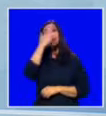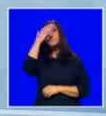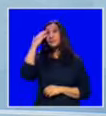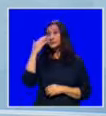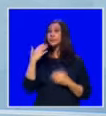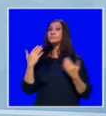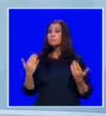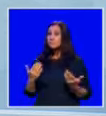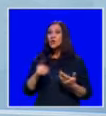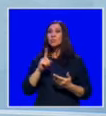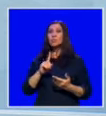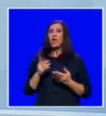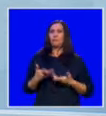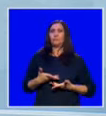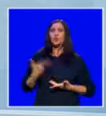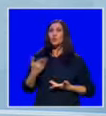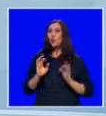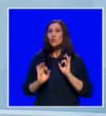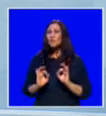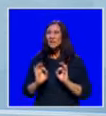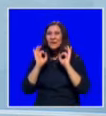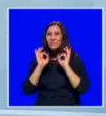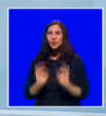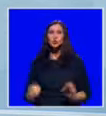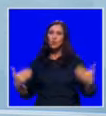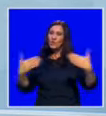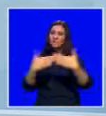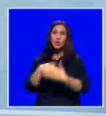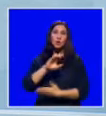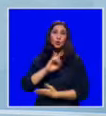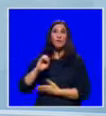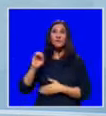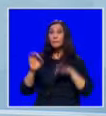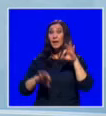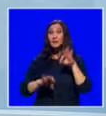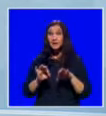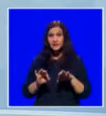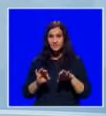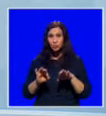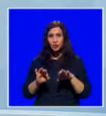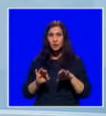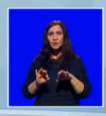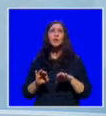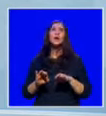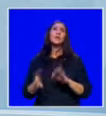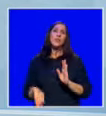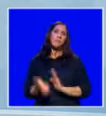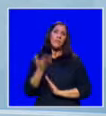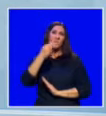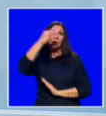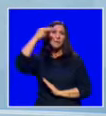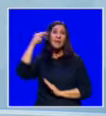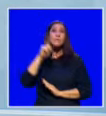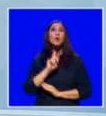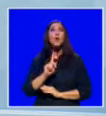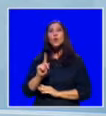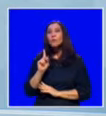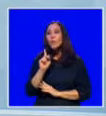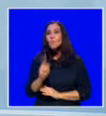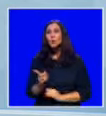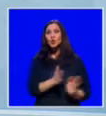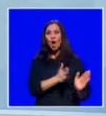че е недостойно в момента, точно в навечерието на европейски избори, да въобще да повдигаме тема, която може